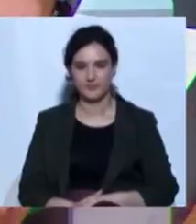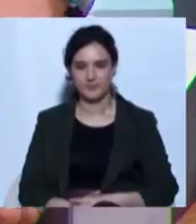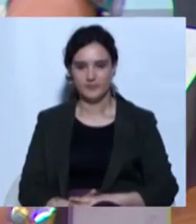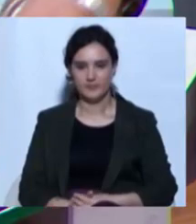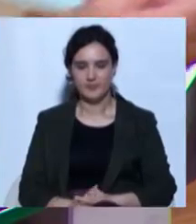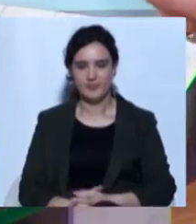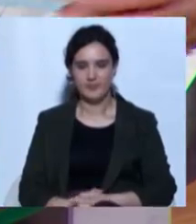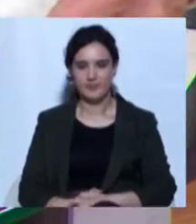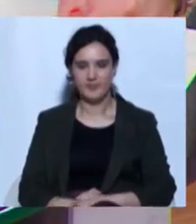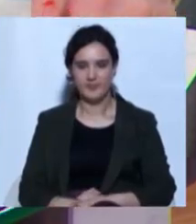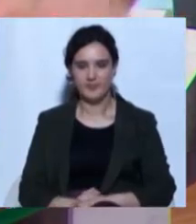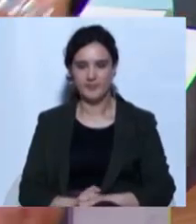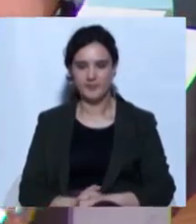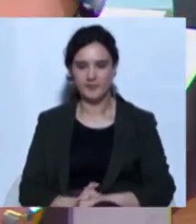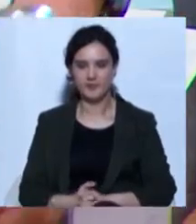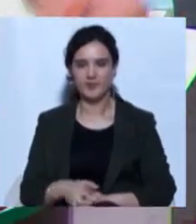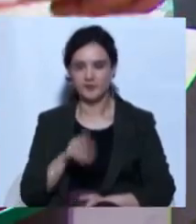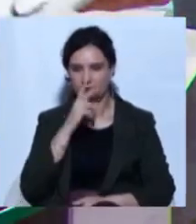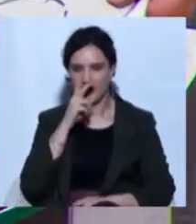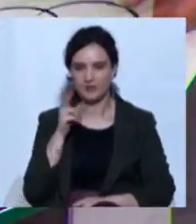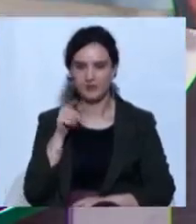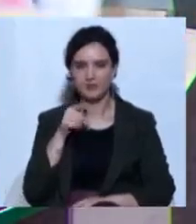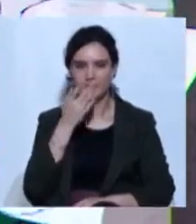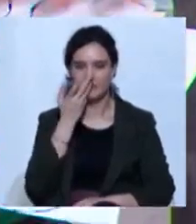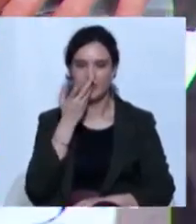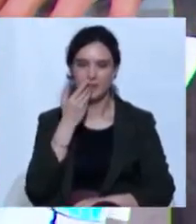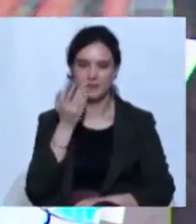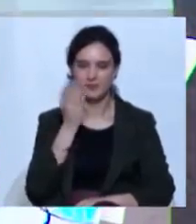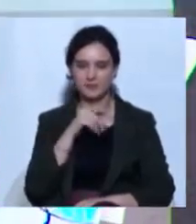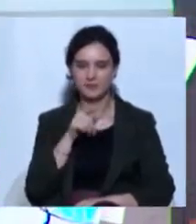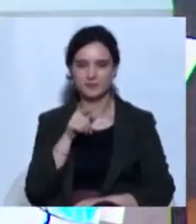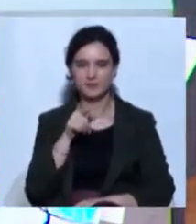აი ნახეთ. ავიღოთ, მოდი.